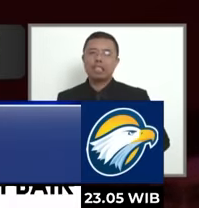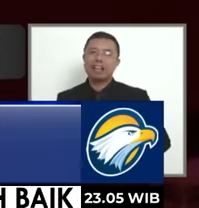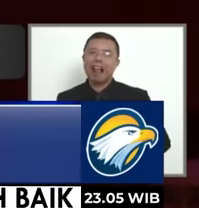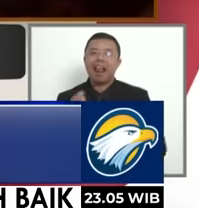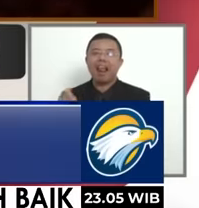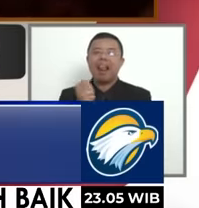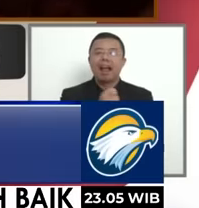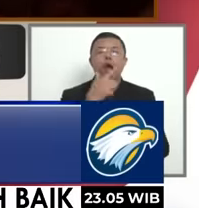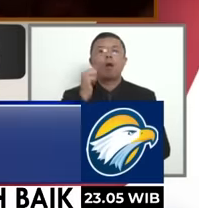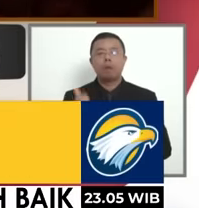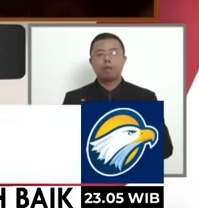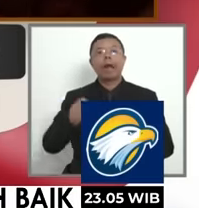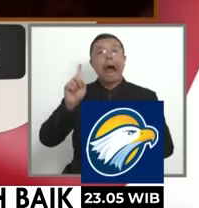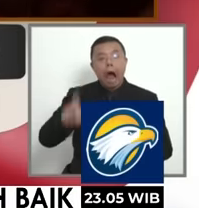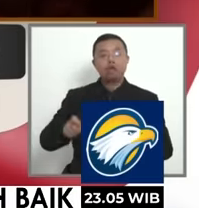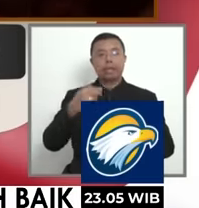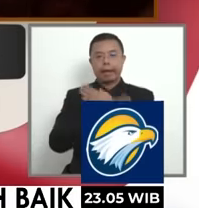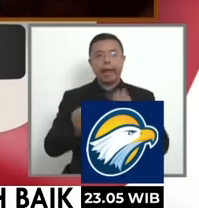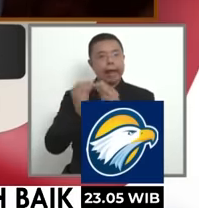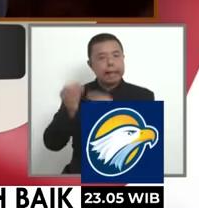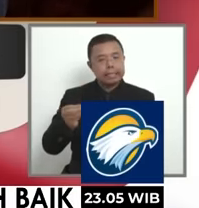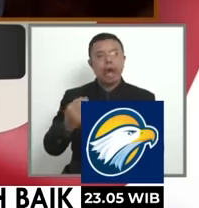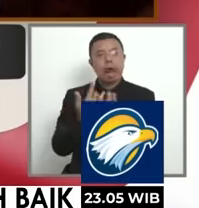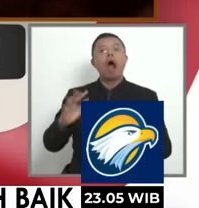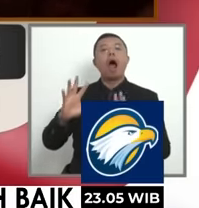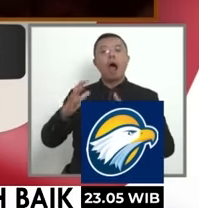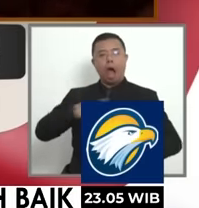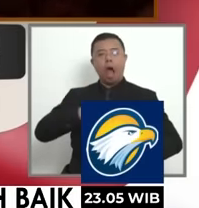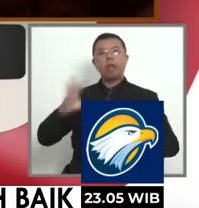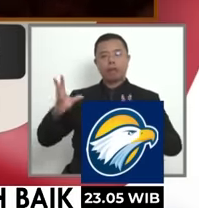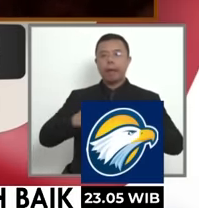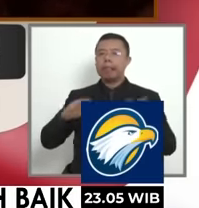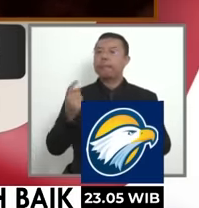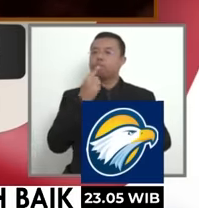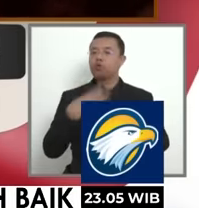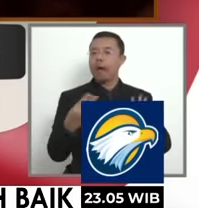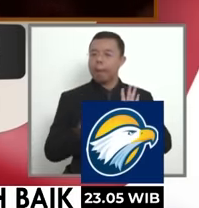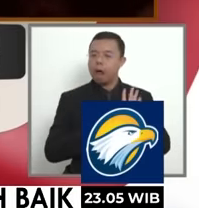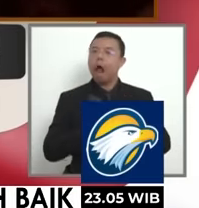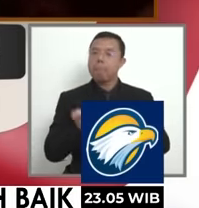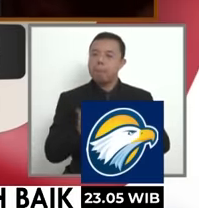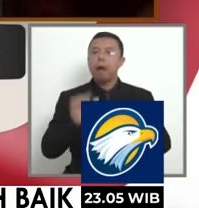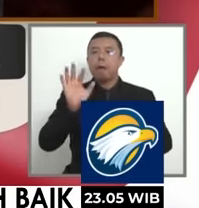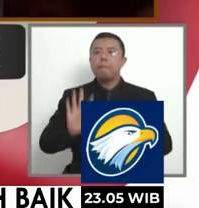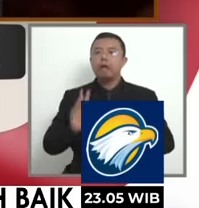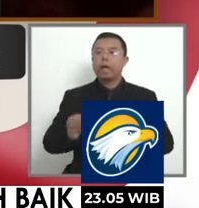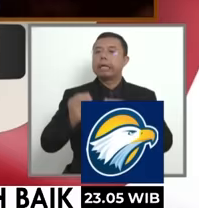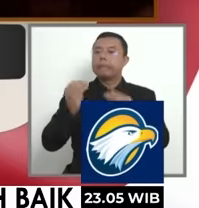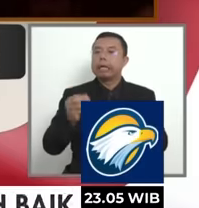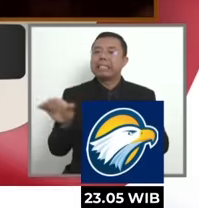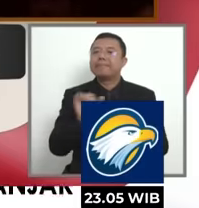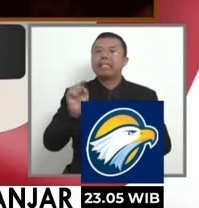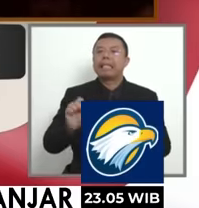adalah kewajiban negara dan rakyat berhak mendapatkannya tapi kita punya problem karena banyak klaim yang diberikan